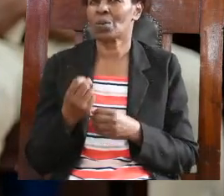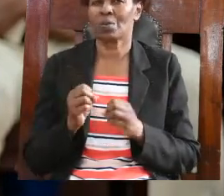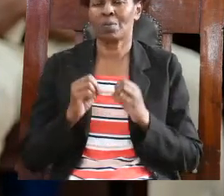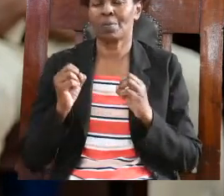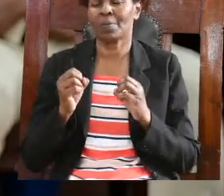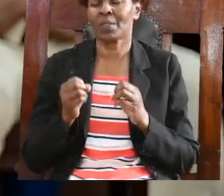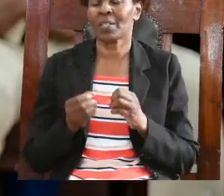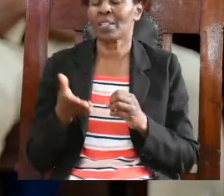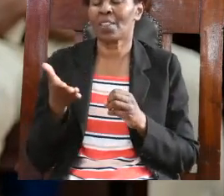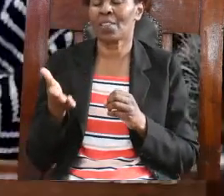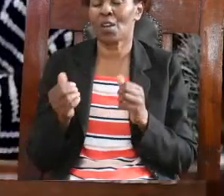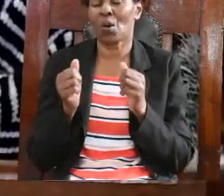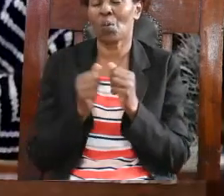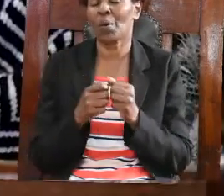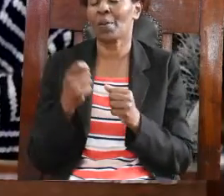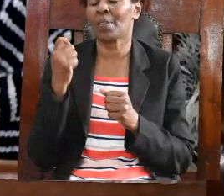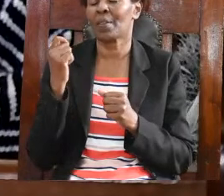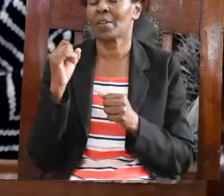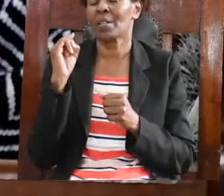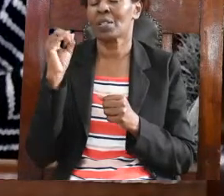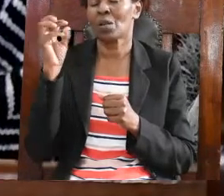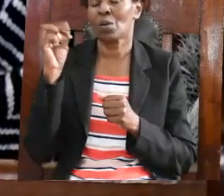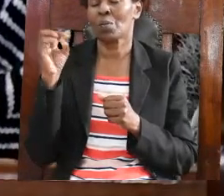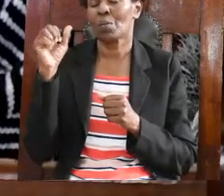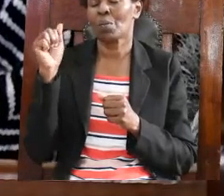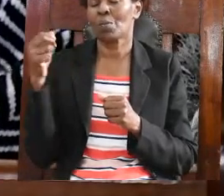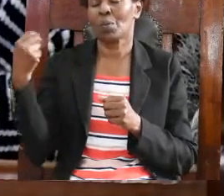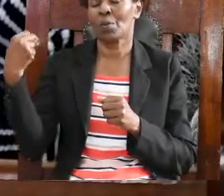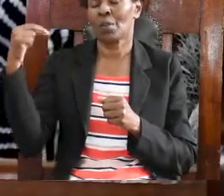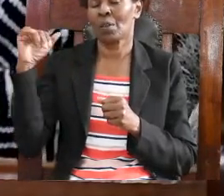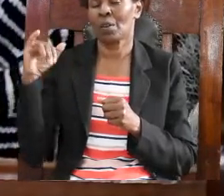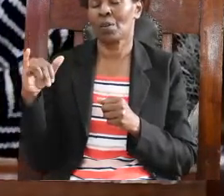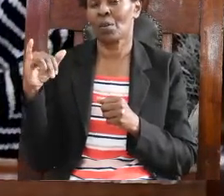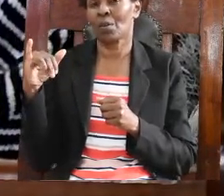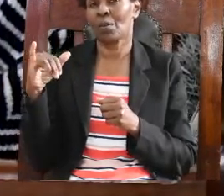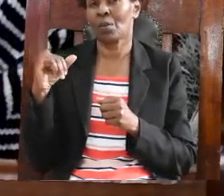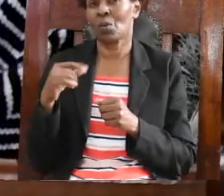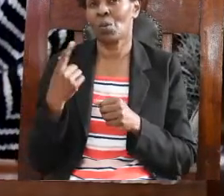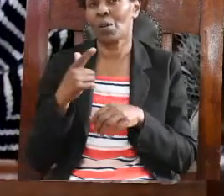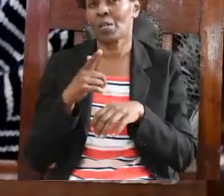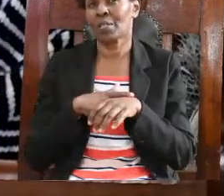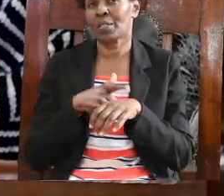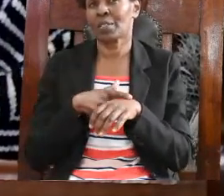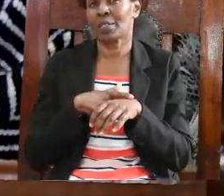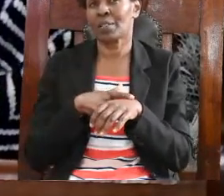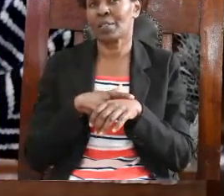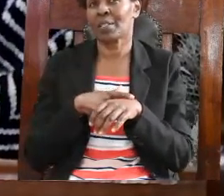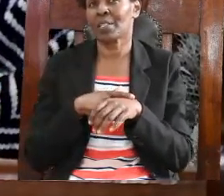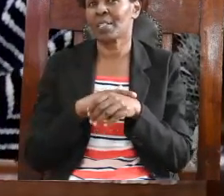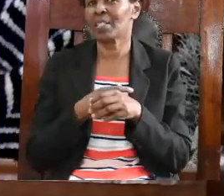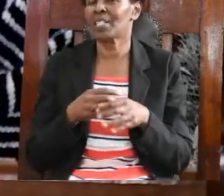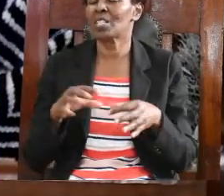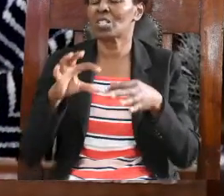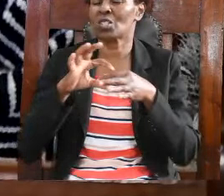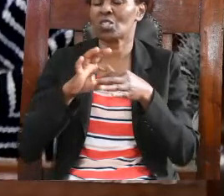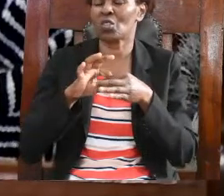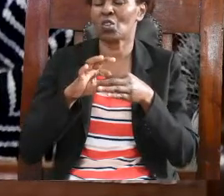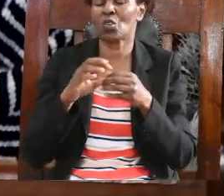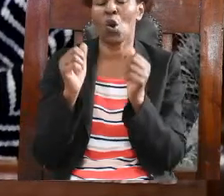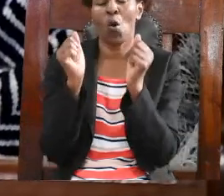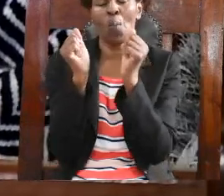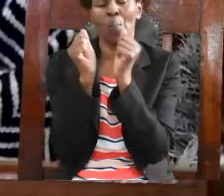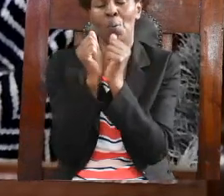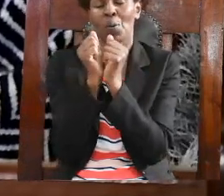na Timotheo ambaye alikuwa akimsaidia, kwa sababu kwa wakati mmoja Timotheo alikuwa amejiunga na Paulo